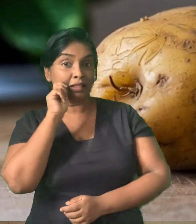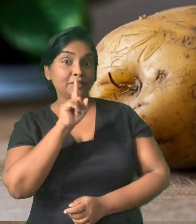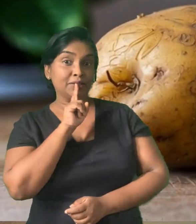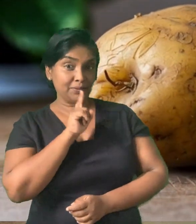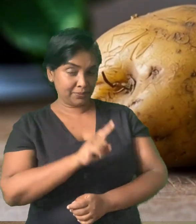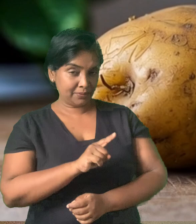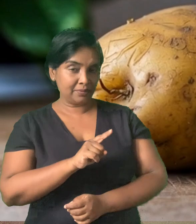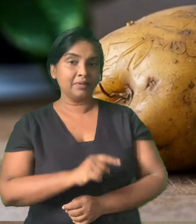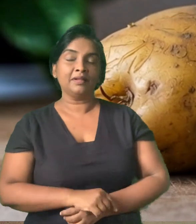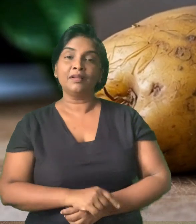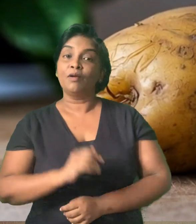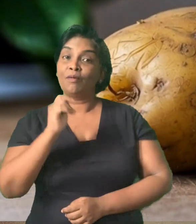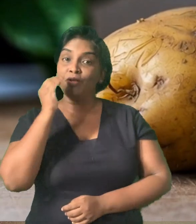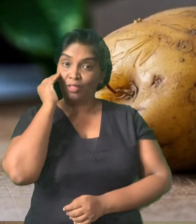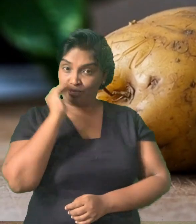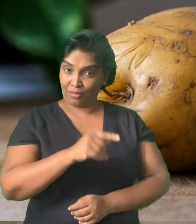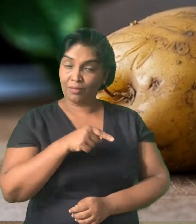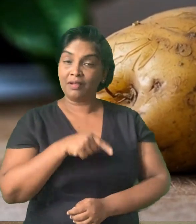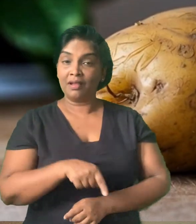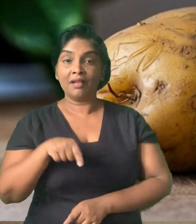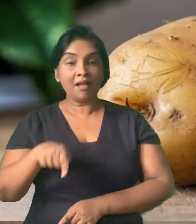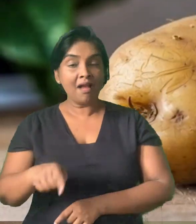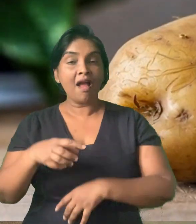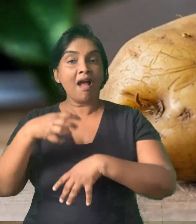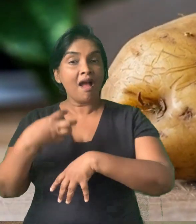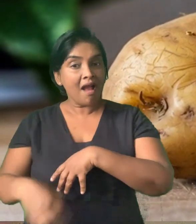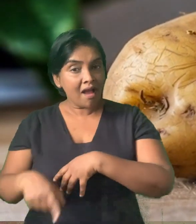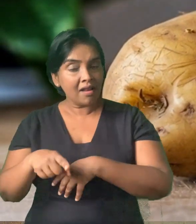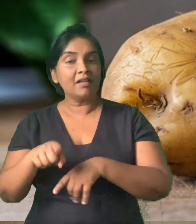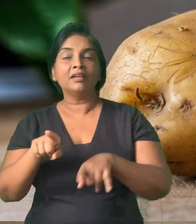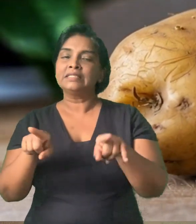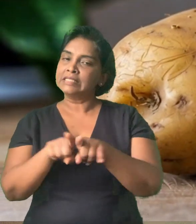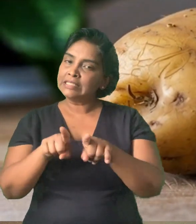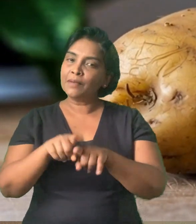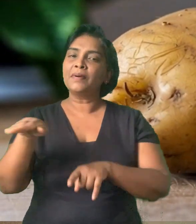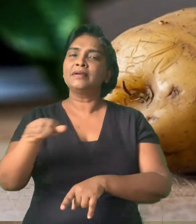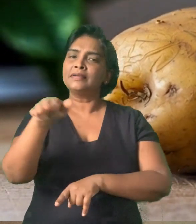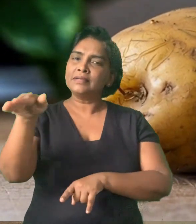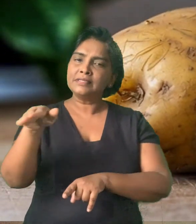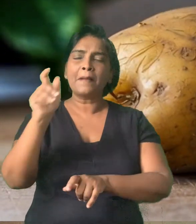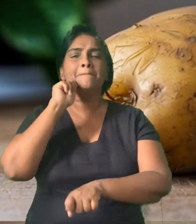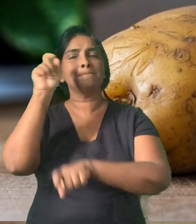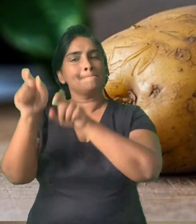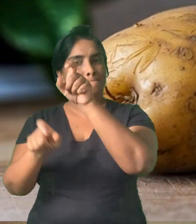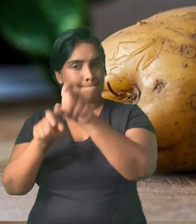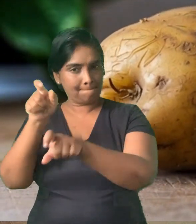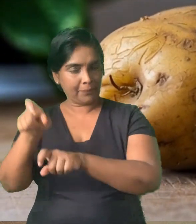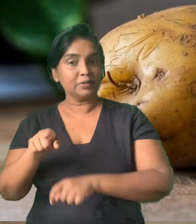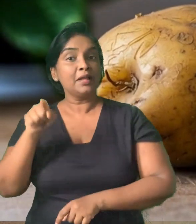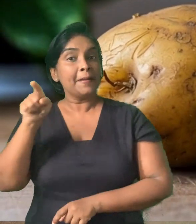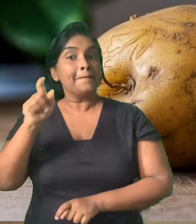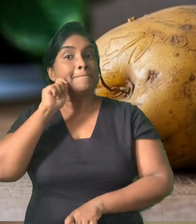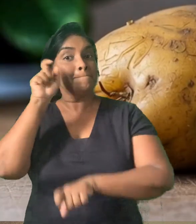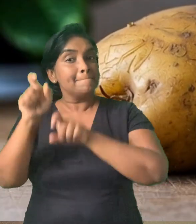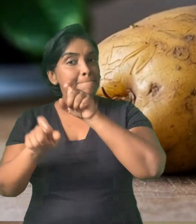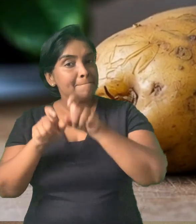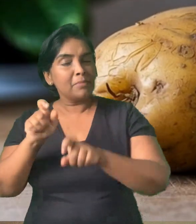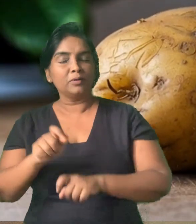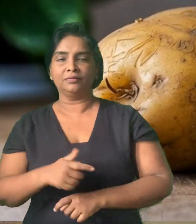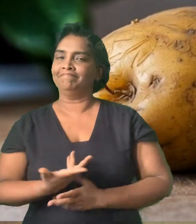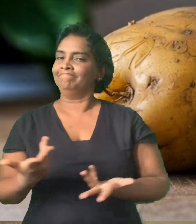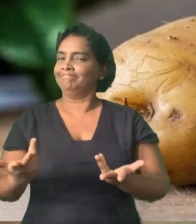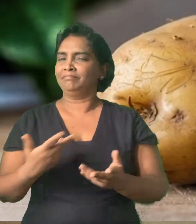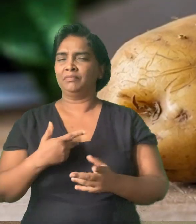තාත්තා කිව්වා පුතේ මේ අලගෙඩිය වගේ තමයි සමාජයේ ඉන්න මිනිස්සු. ඒ මිනිස්සුන්ට